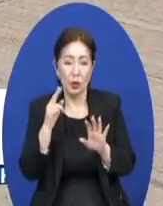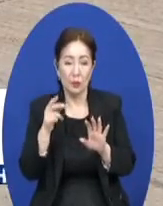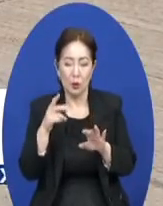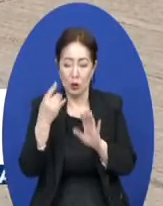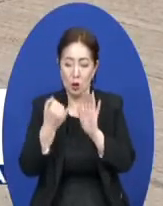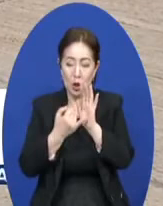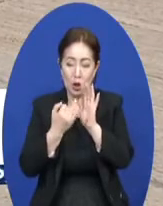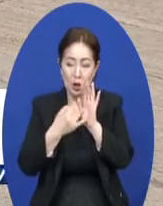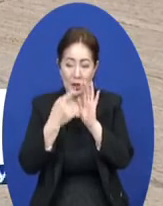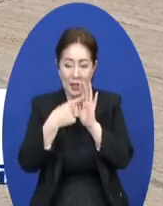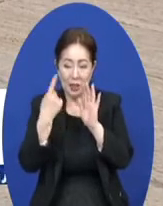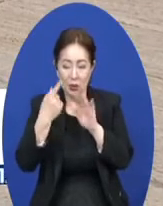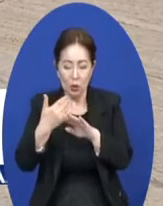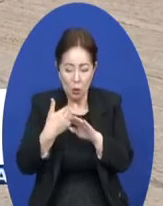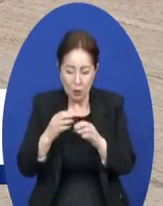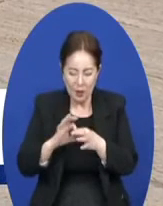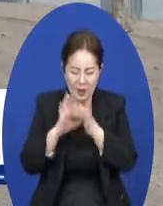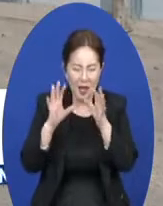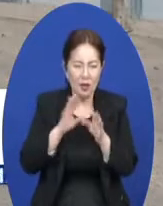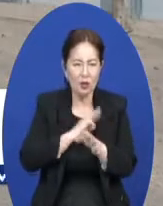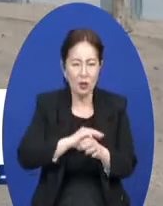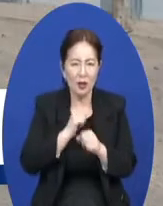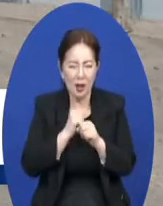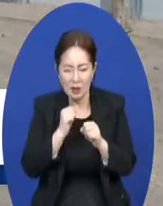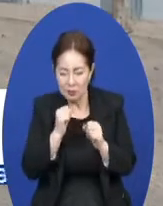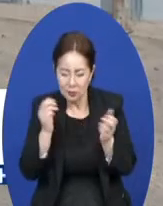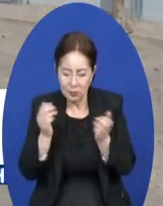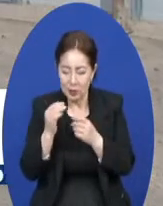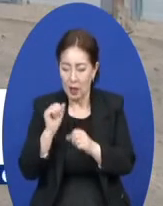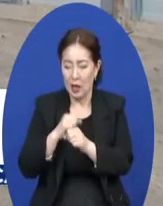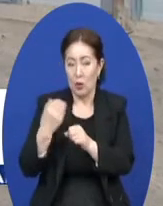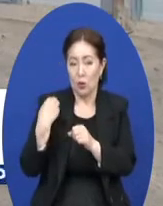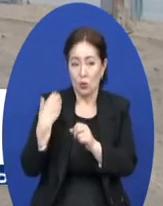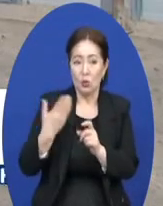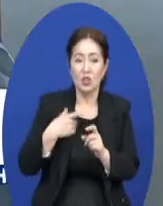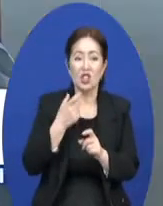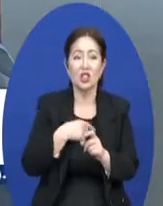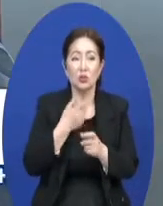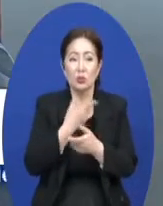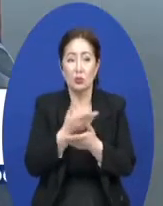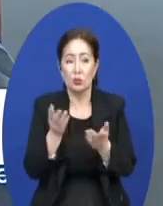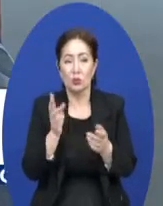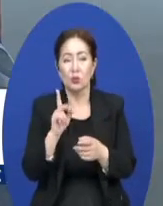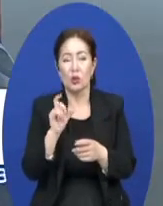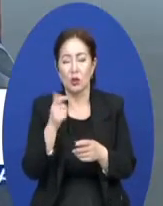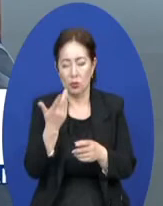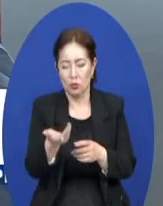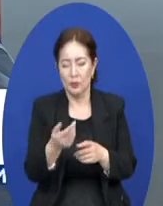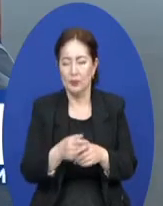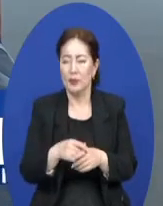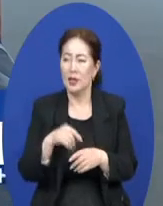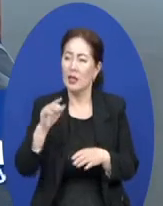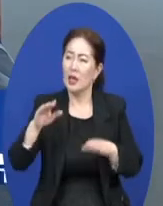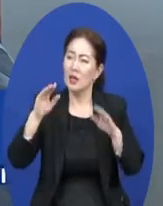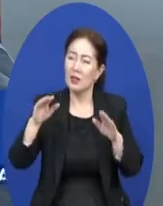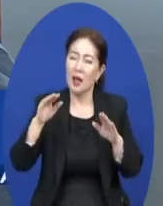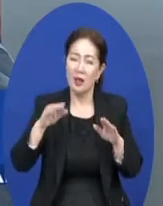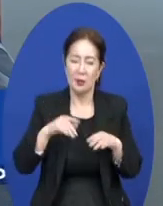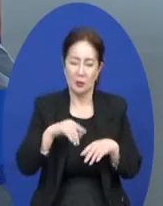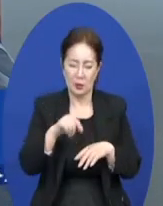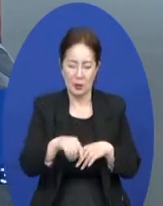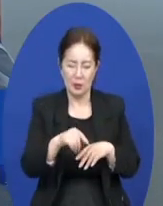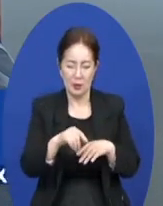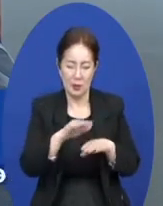сарын 1-ээс өмнө ашиглалтанд оруулах талаар гишүүд гүйцэтгэгч талуудад үүрэг болголоо. Наадмын өмнө энэ 21